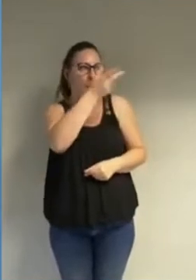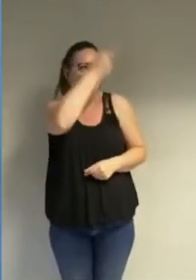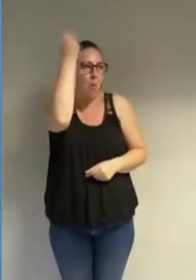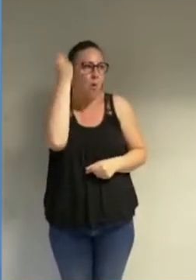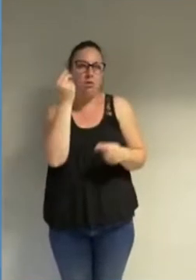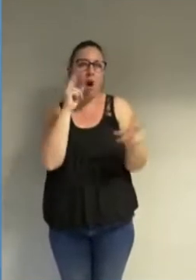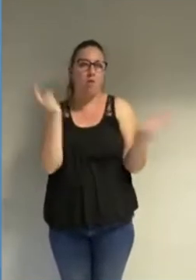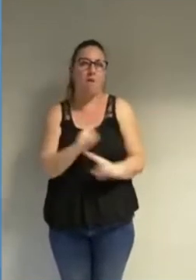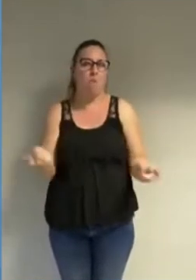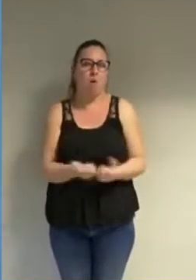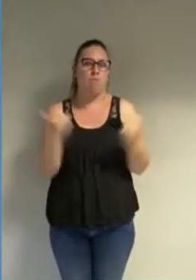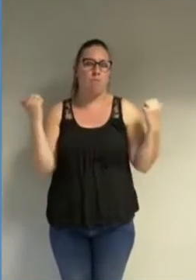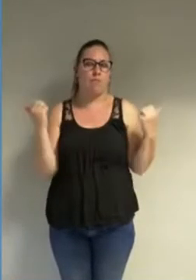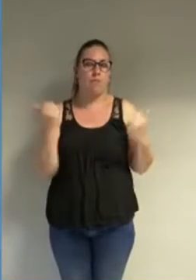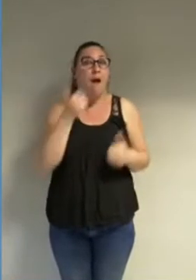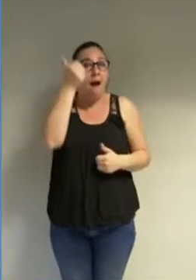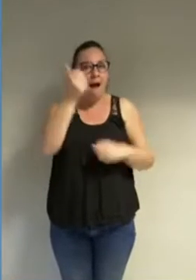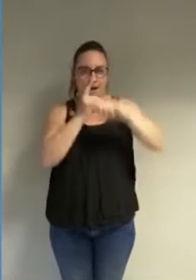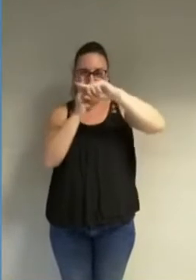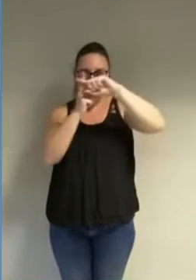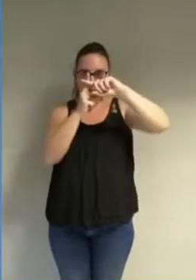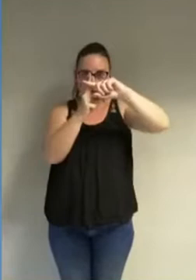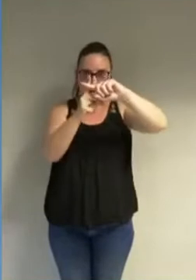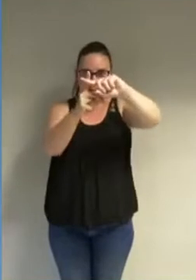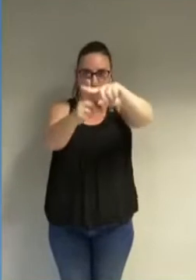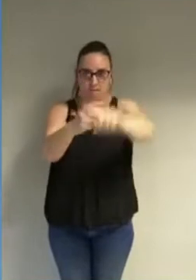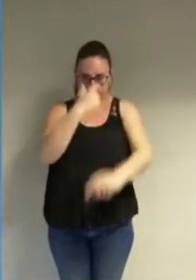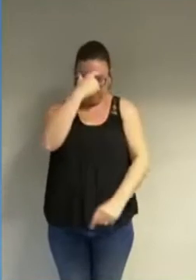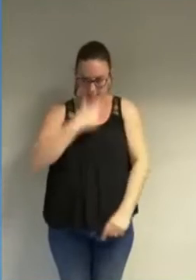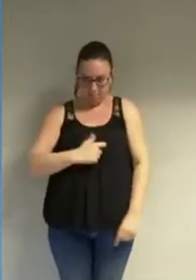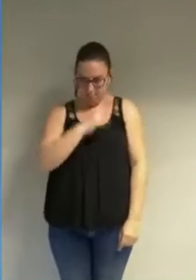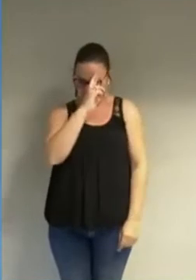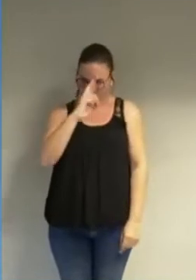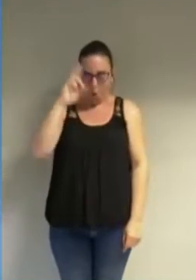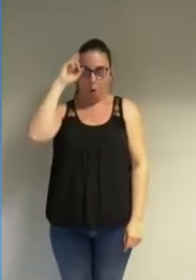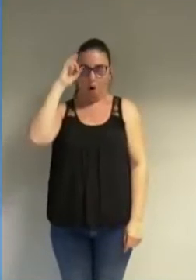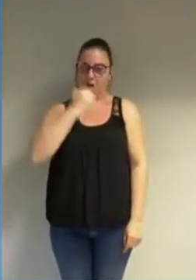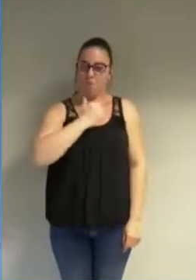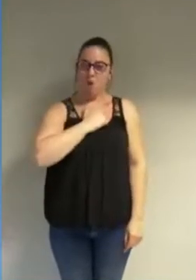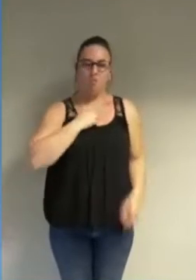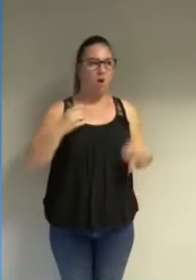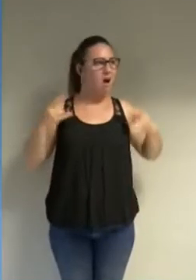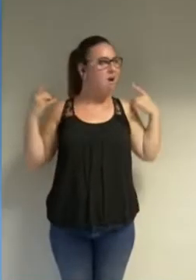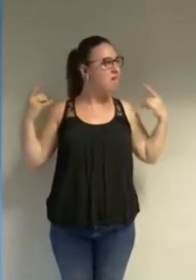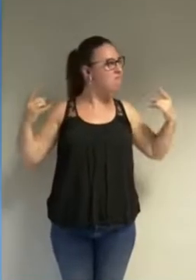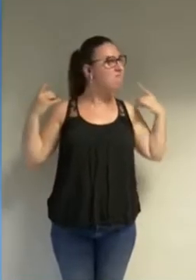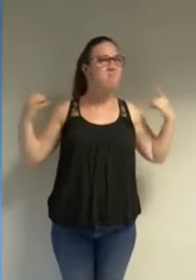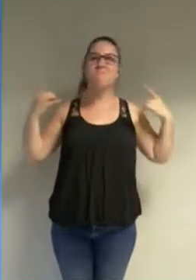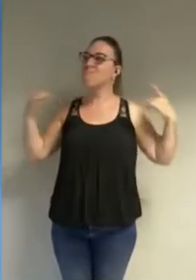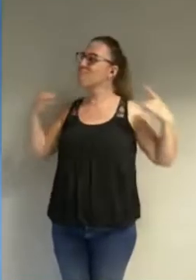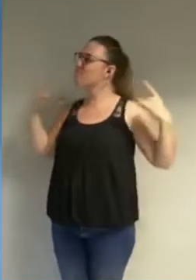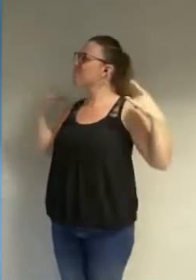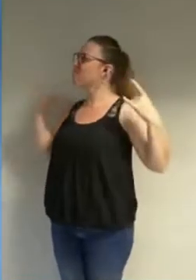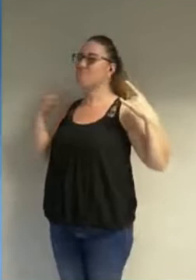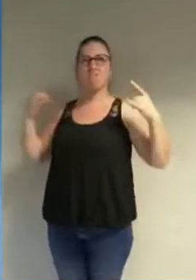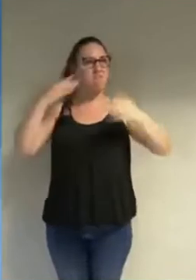seule boussole, c'est ce ridicule individu roi, il faut le dire, qui tourne autour de son nombril et qui croit sérieusement que le monde est né avec